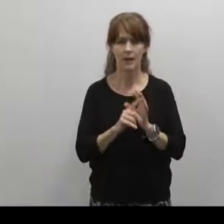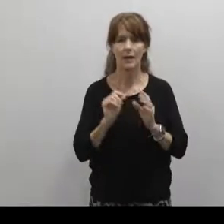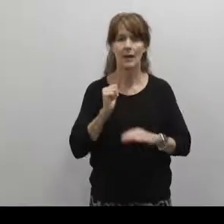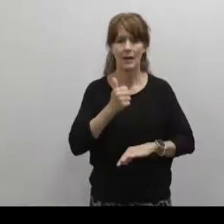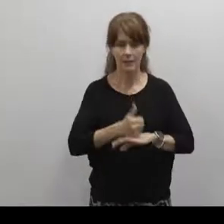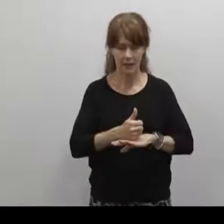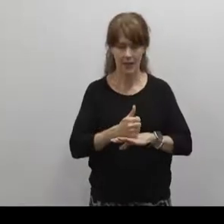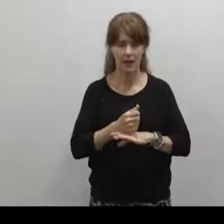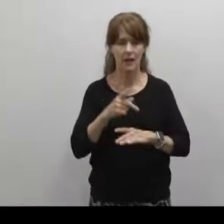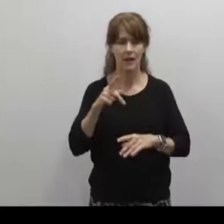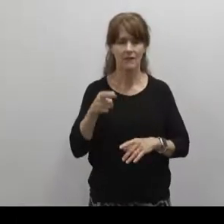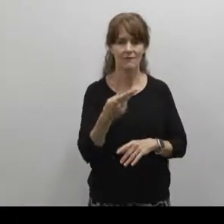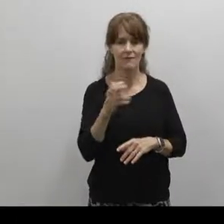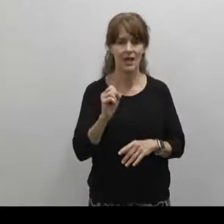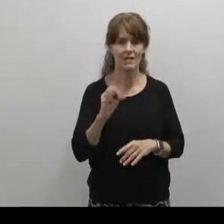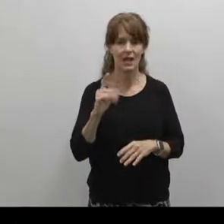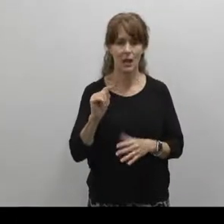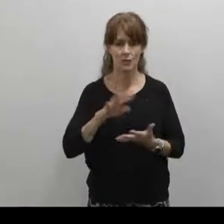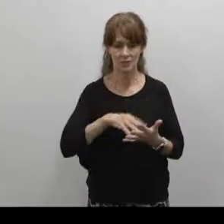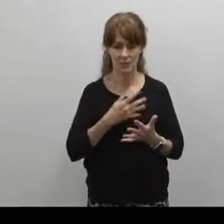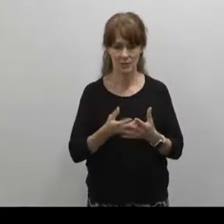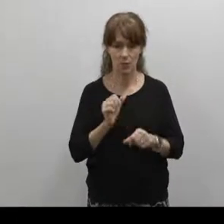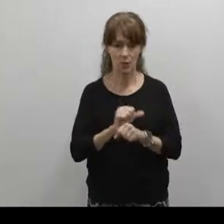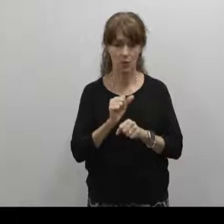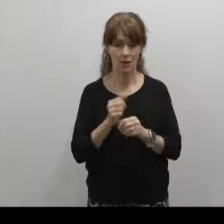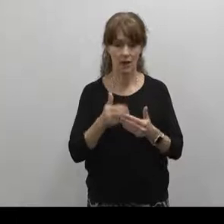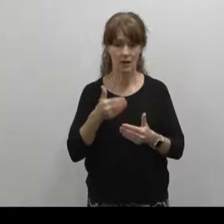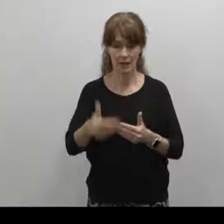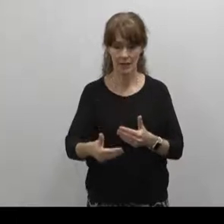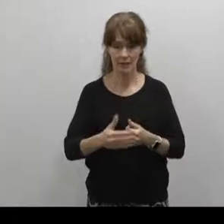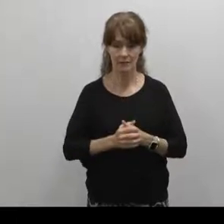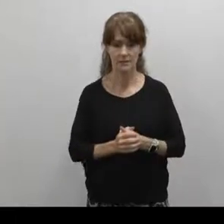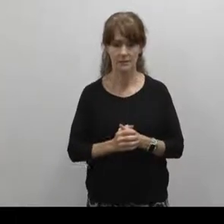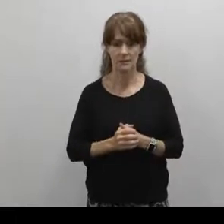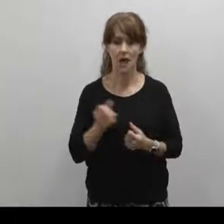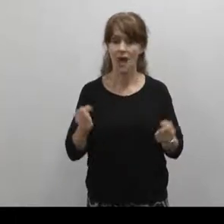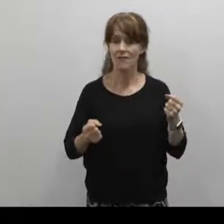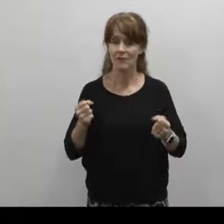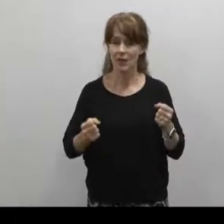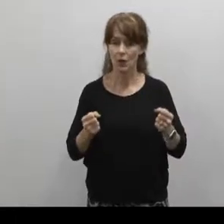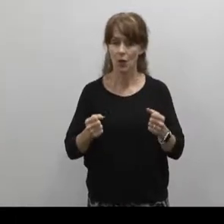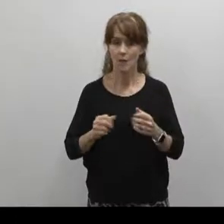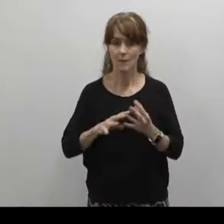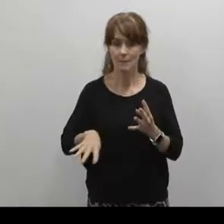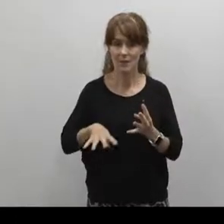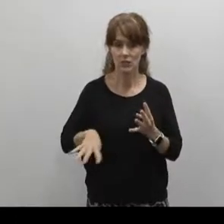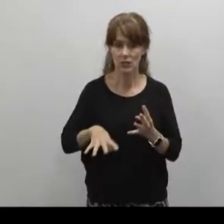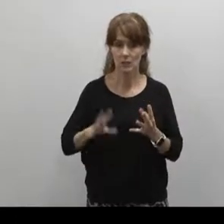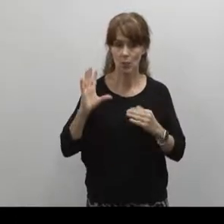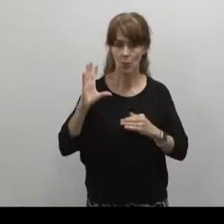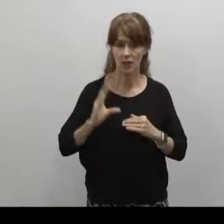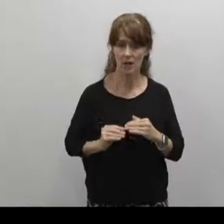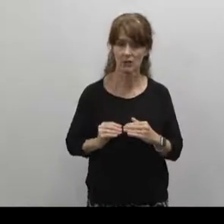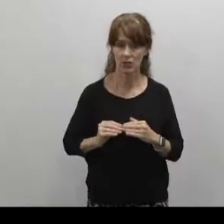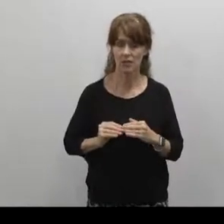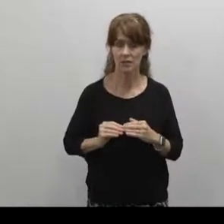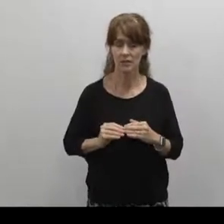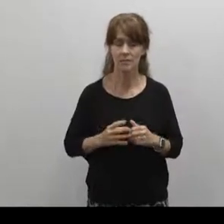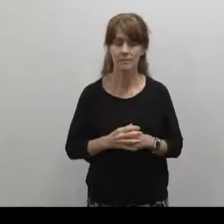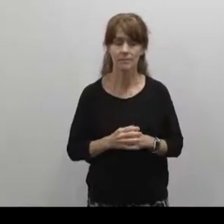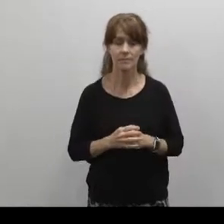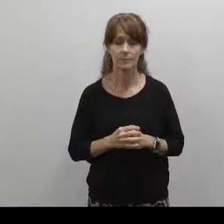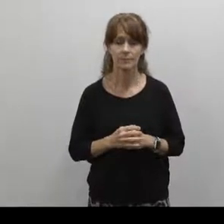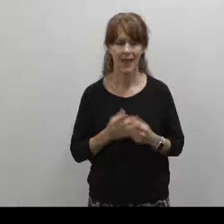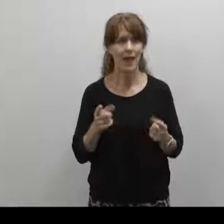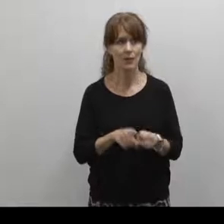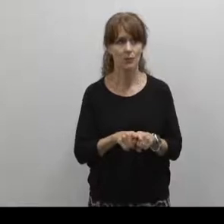cả pra thăm bằng bố fossil nâng bản toàn máu cứ cả cắt